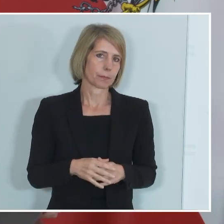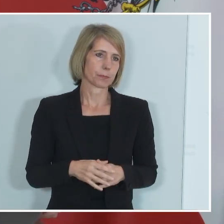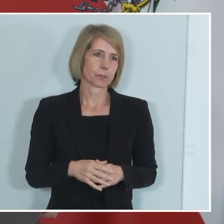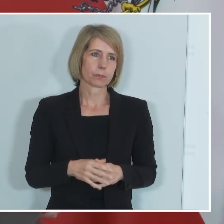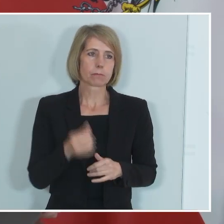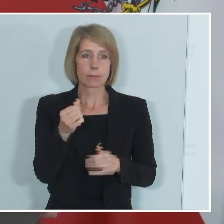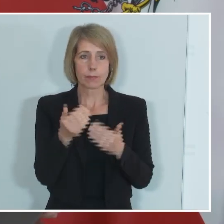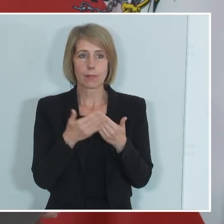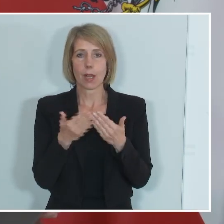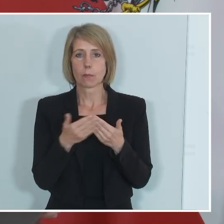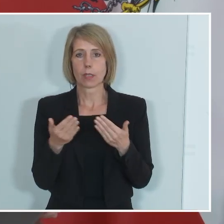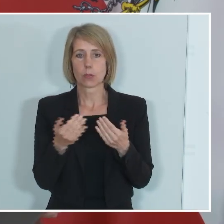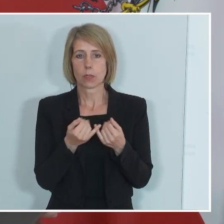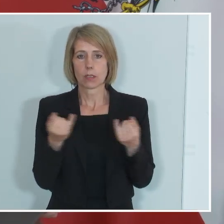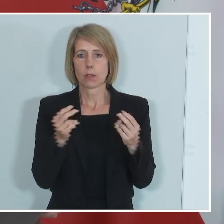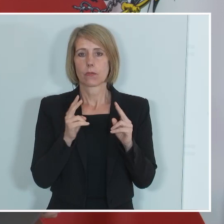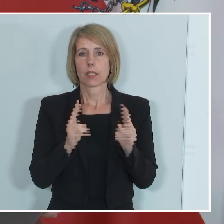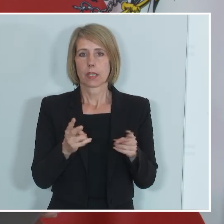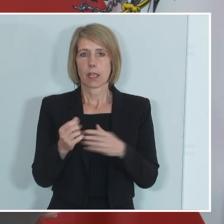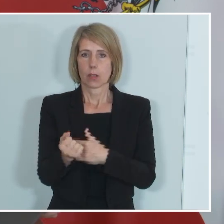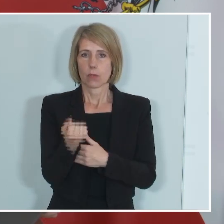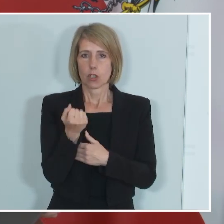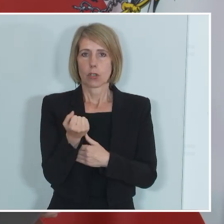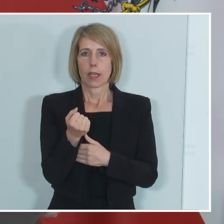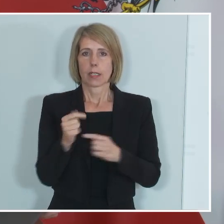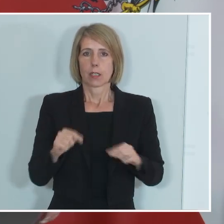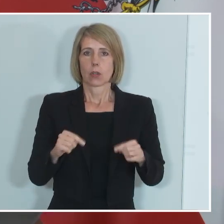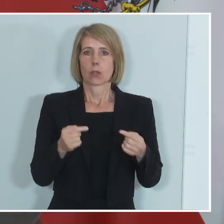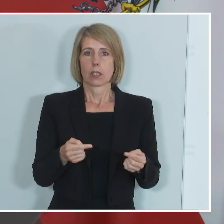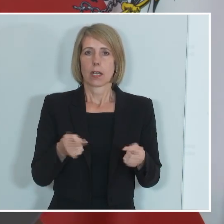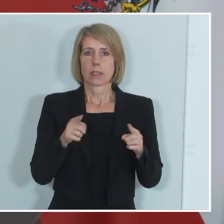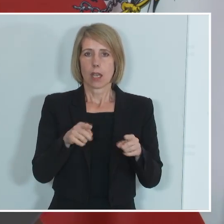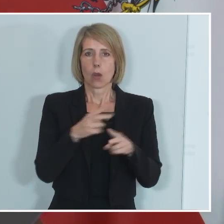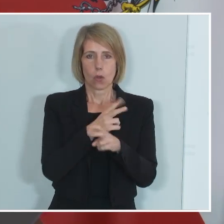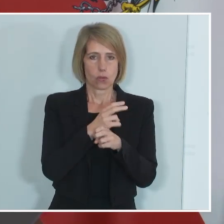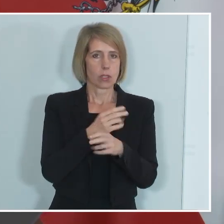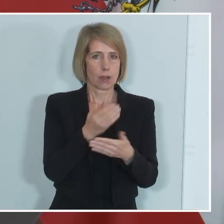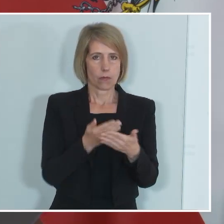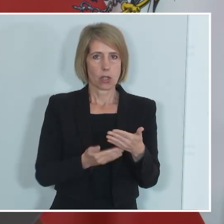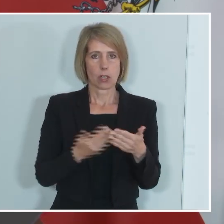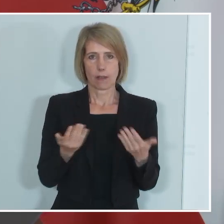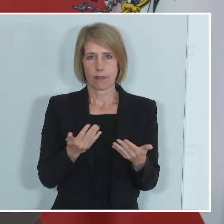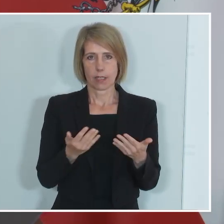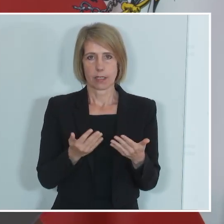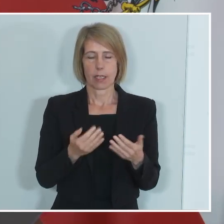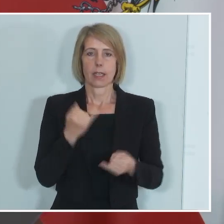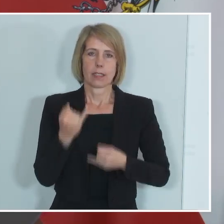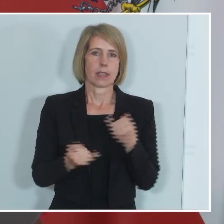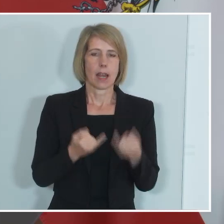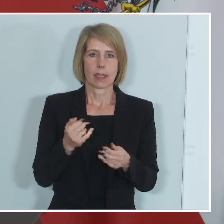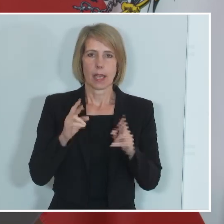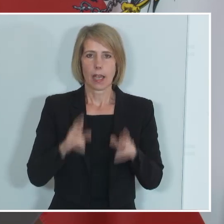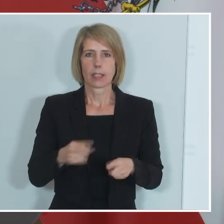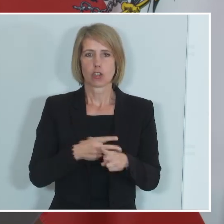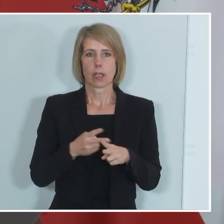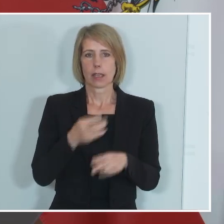Ein Beispiel, wie wir das verstärken könnten und damit auch ein Vorschlag Österreichs ist, in den jährlichen Rechtsstaatlichkeitsbericht